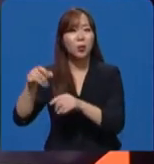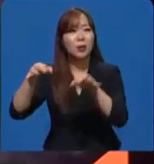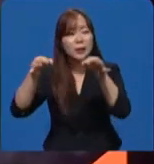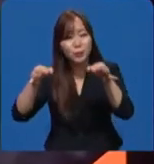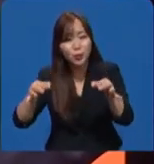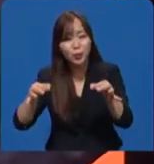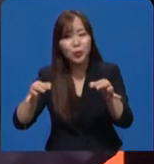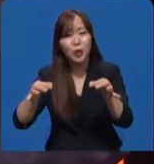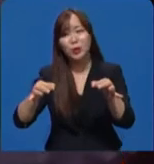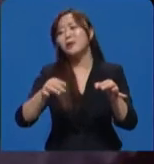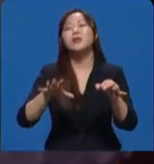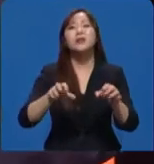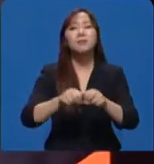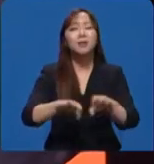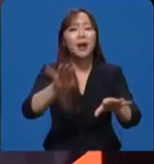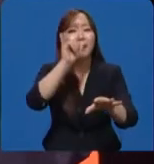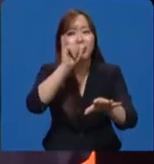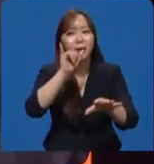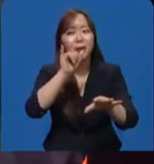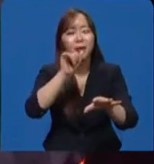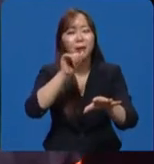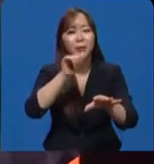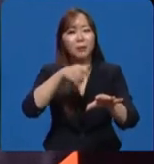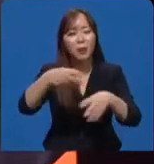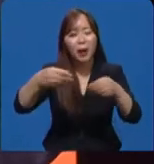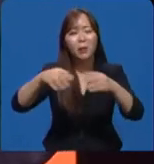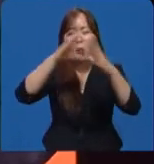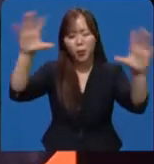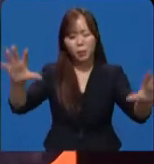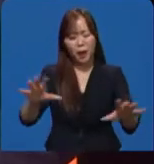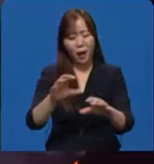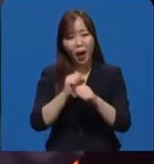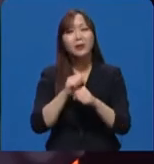아, 예. 그리고 현재 흩어져 있는 캐피탈 예. 이런 부분들을